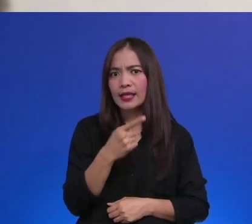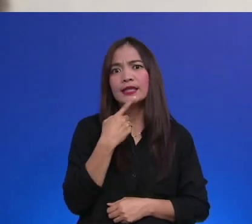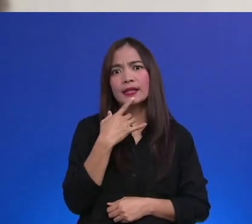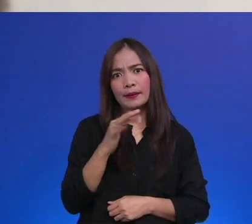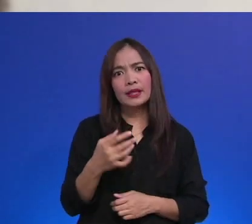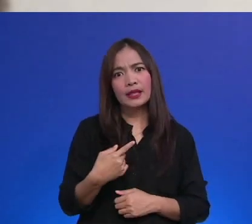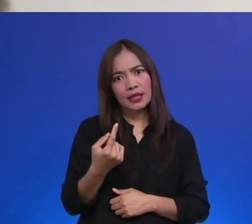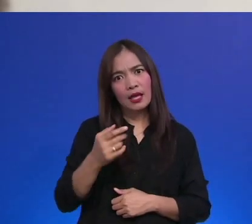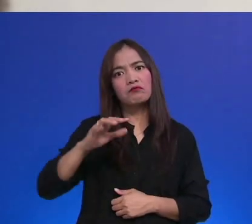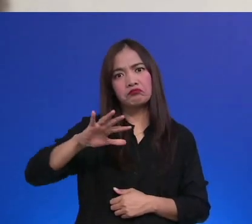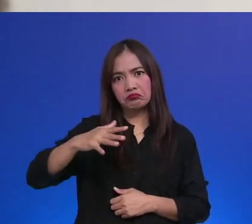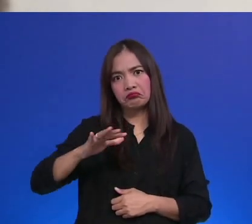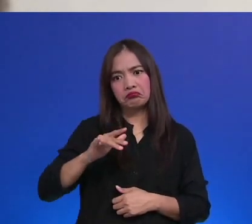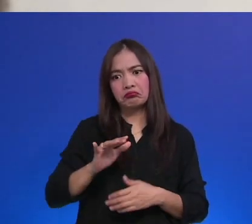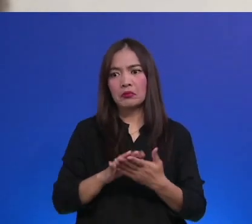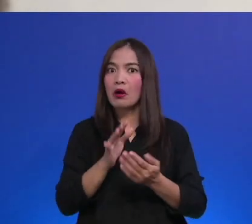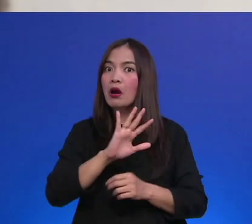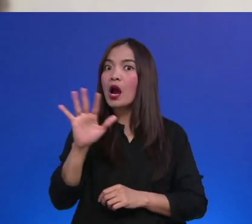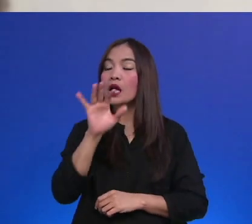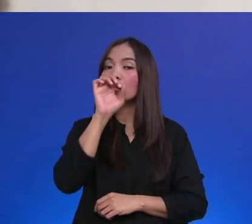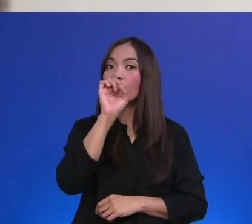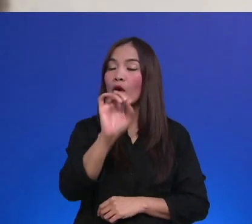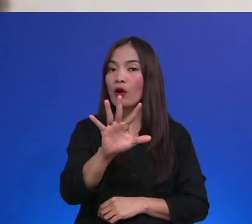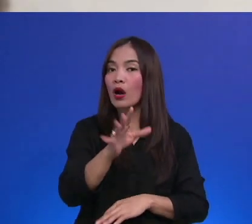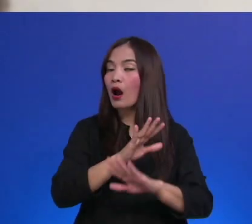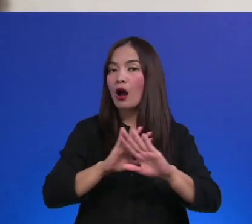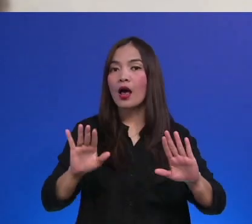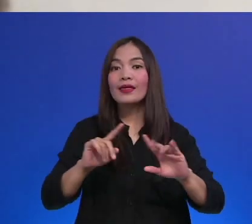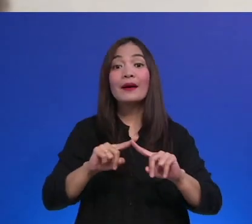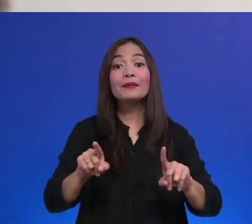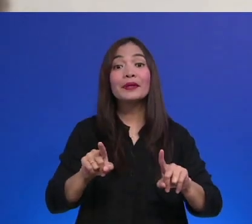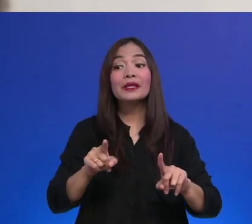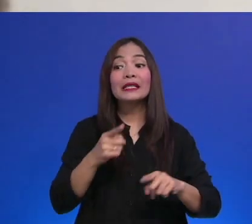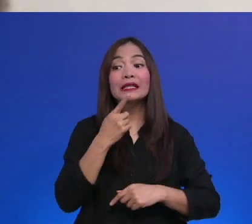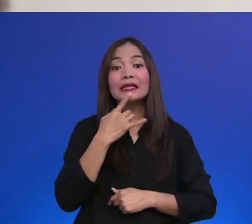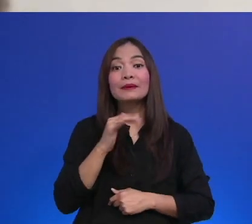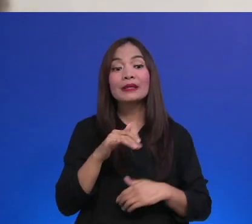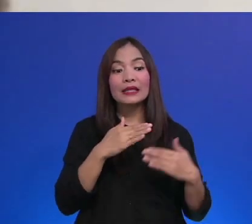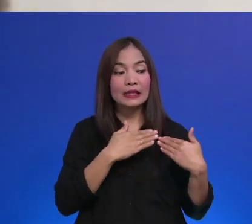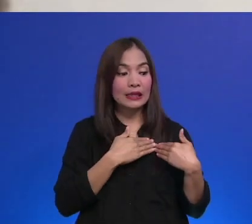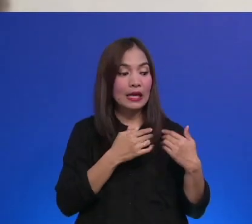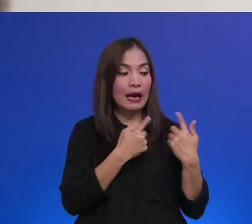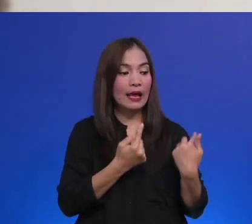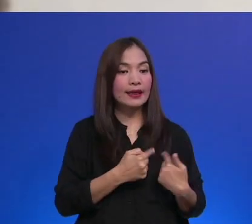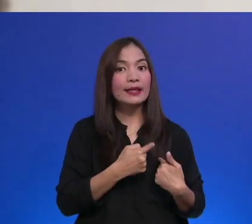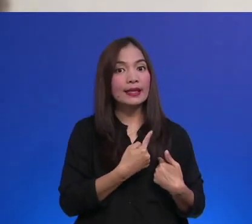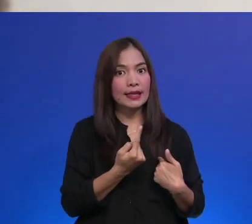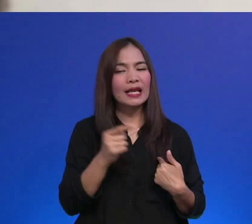yang mungkin tidak disuarakan tetapi ada di dalam hati kita